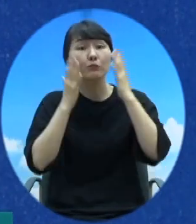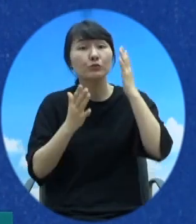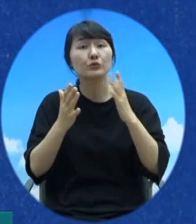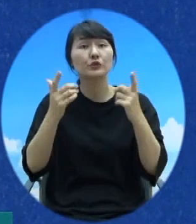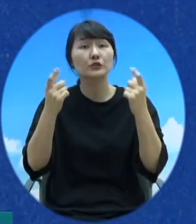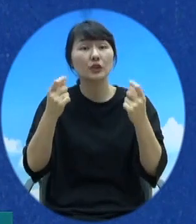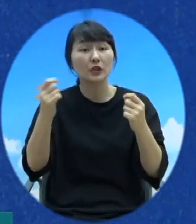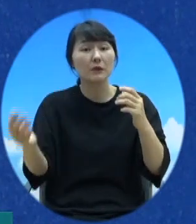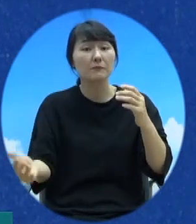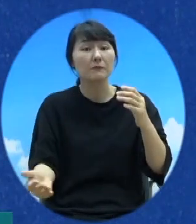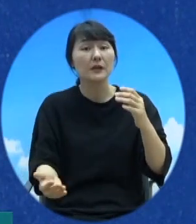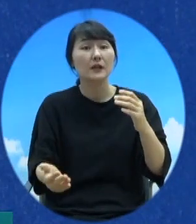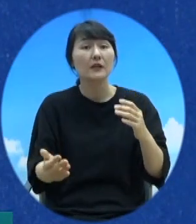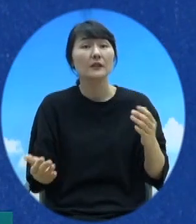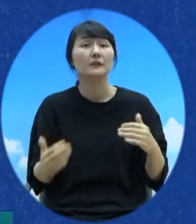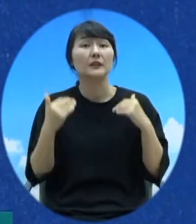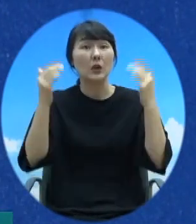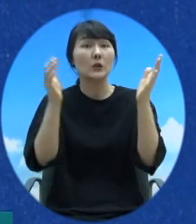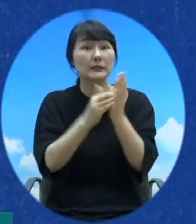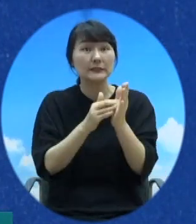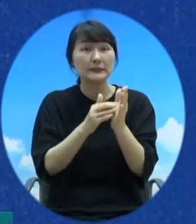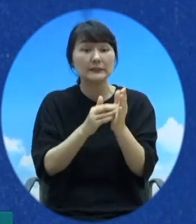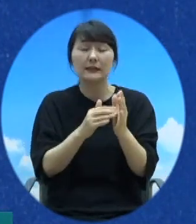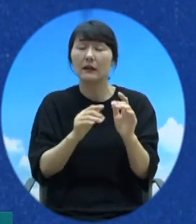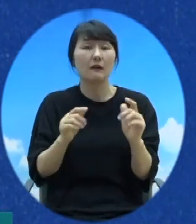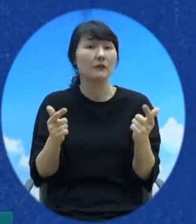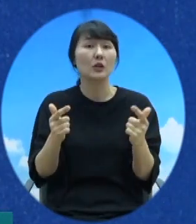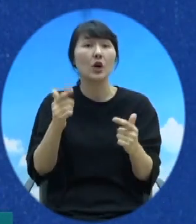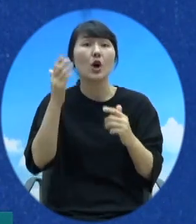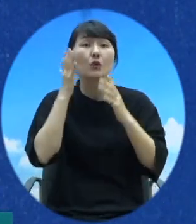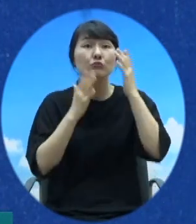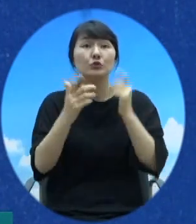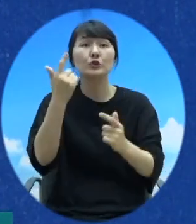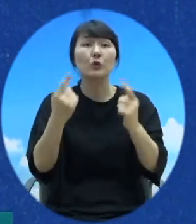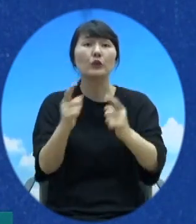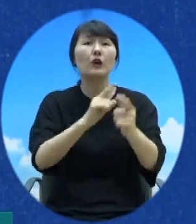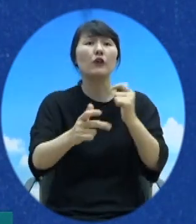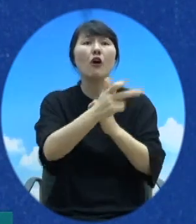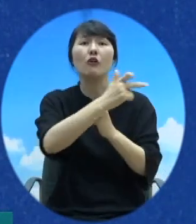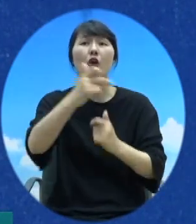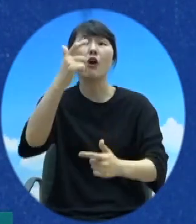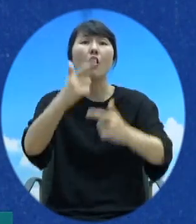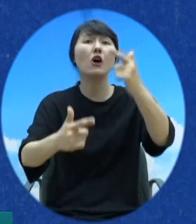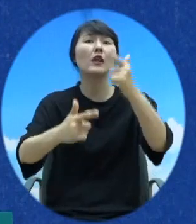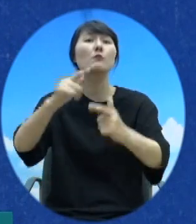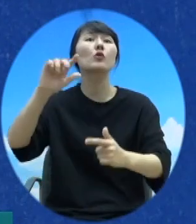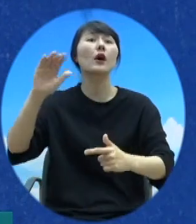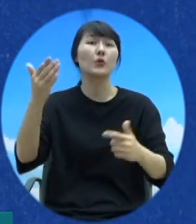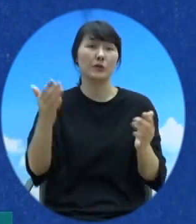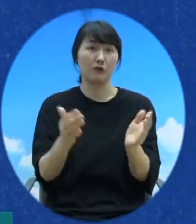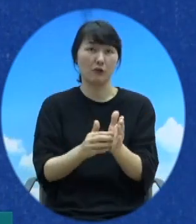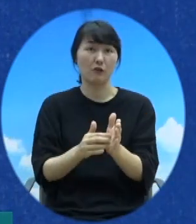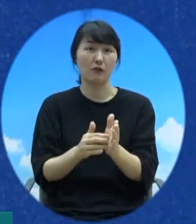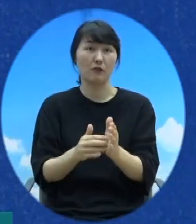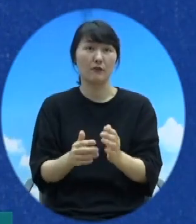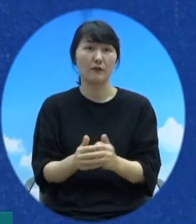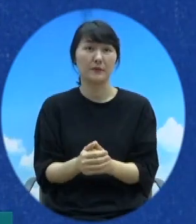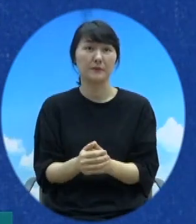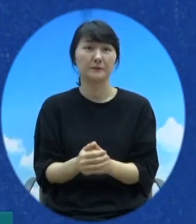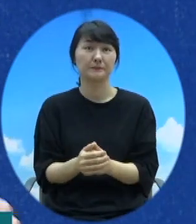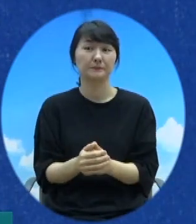풀처럼 되던데 그냥 풀처럼만 되는 것이 아니라 풀보다 커서 나무가 되더라.